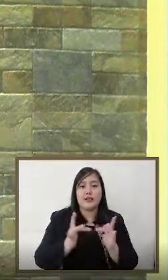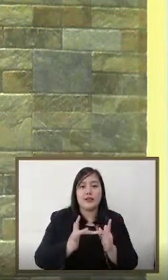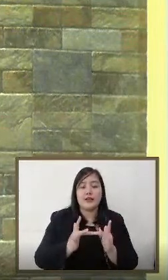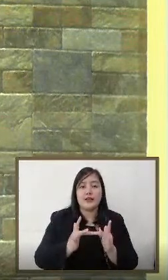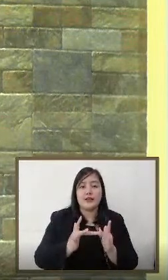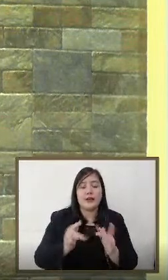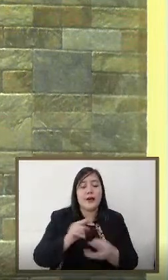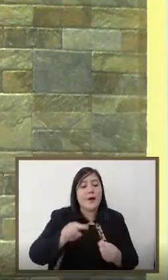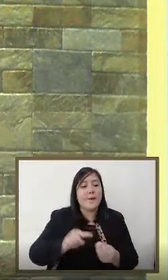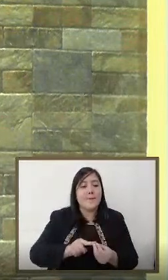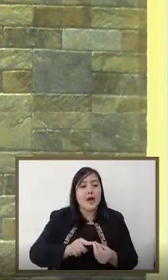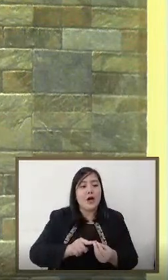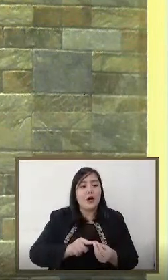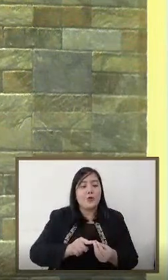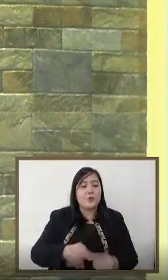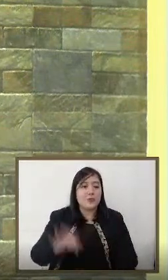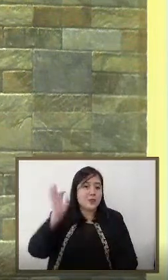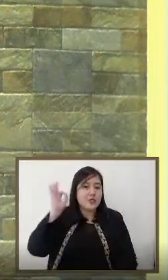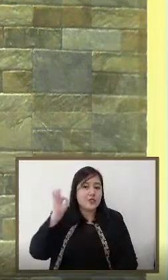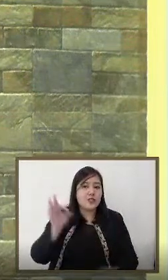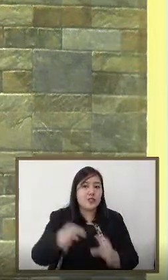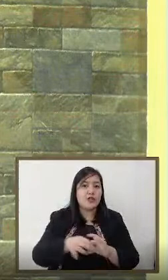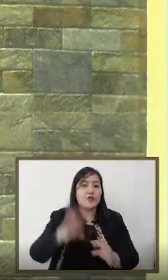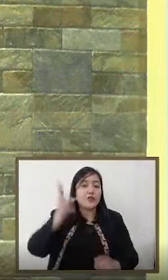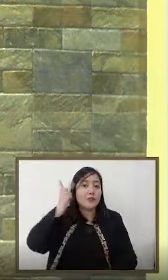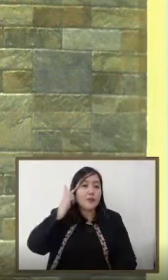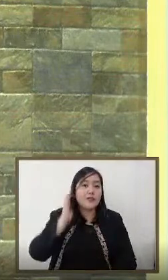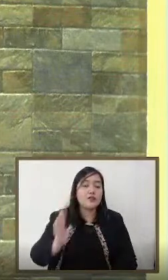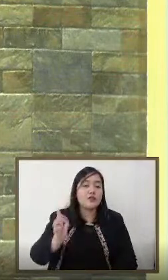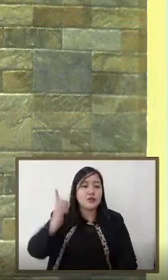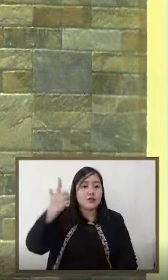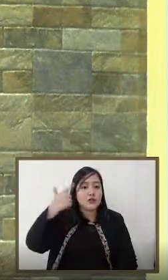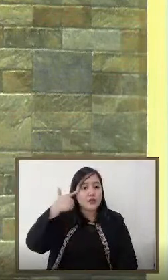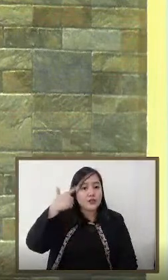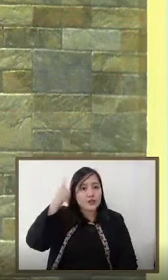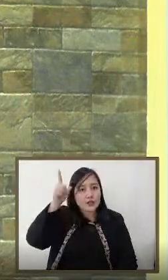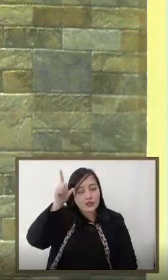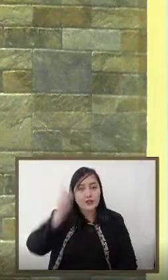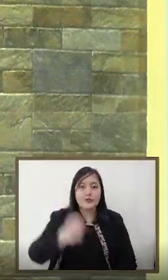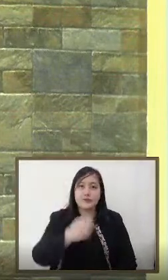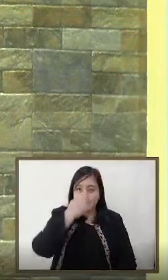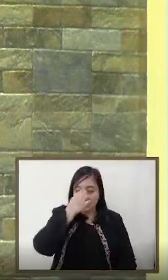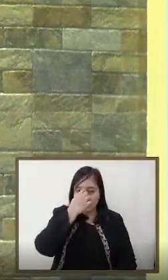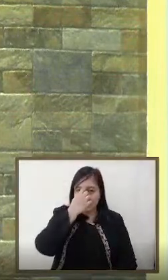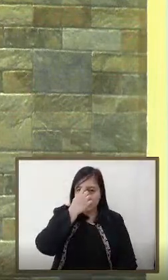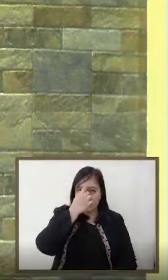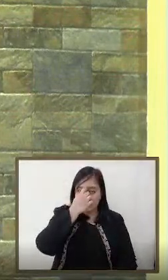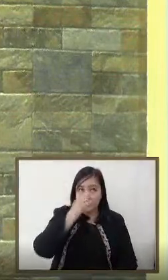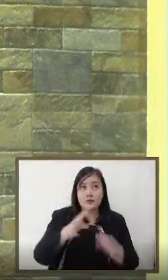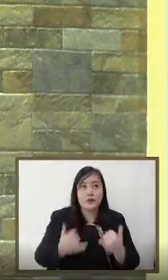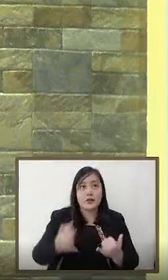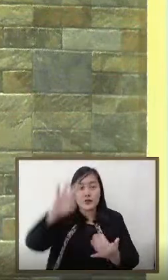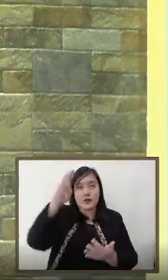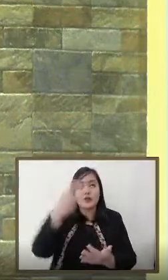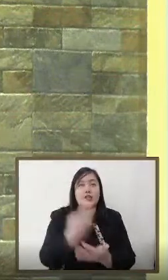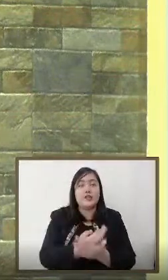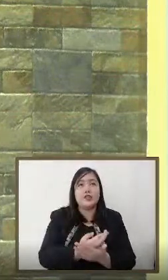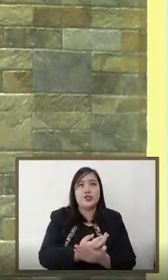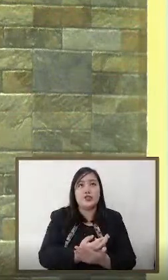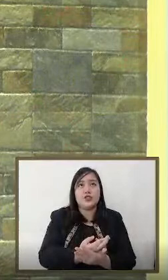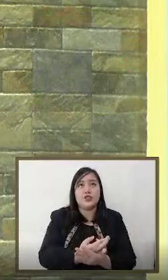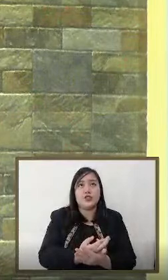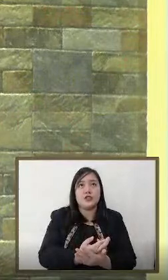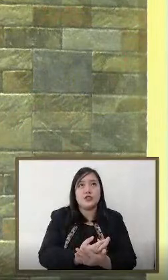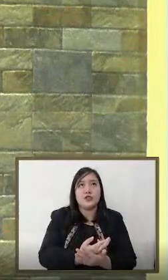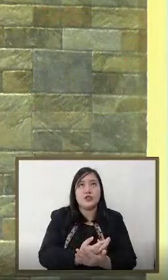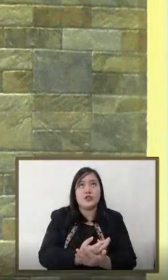na umabot na po siya ng mahigit kalahating milyon na nag-view sa mga preachings ni Pastor. Kaya ko po ginagawa yun kasi gusto